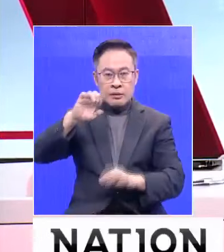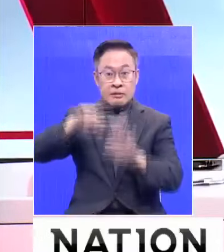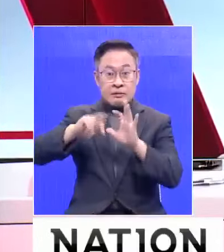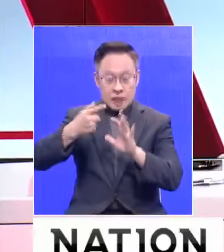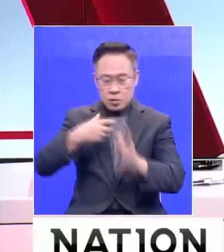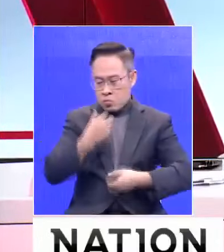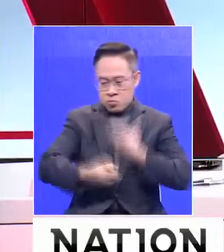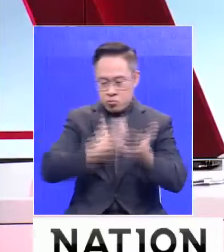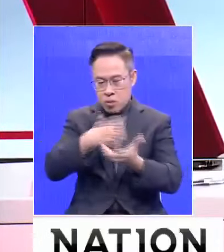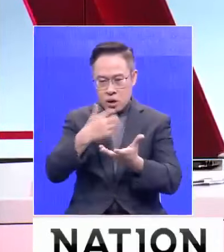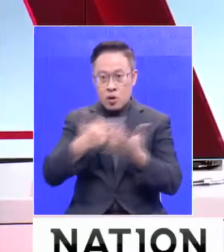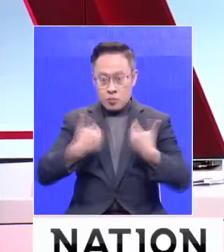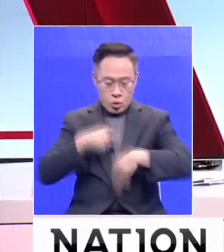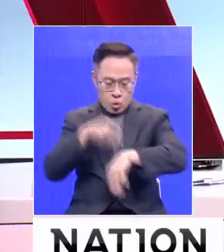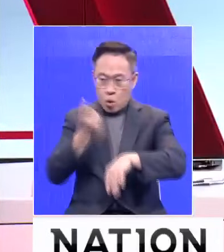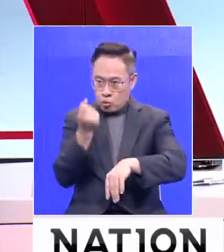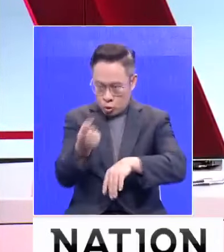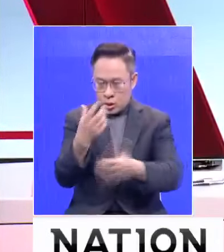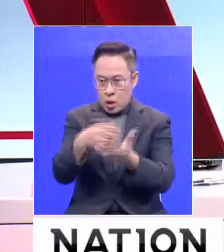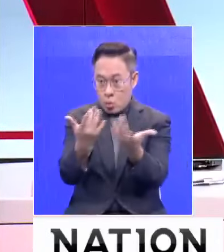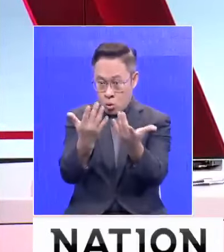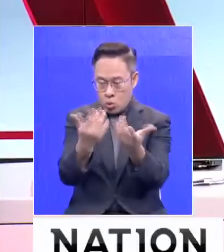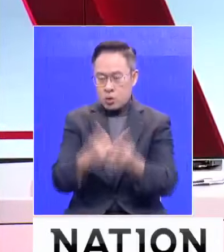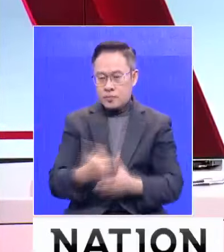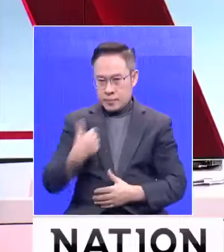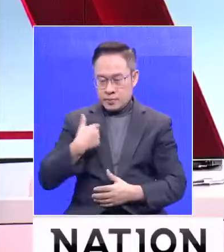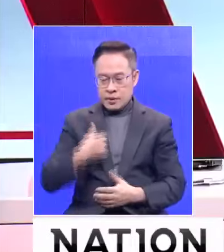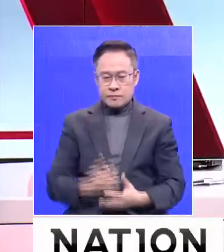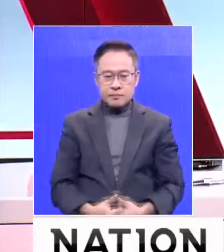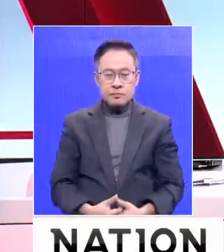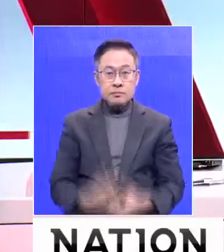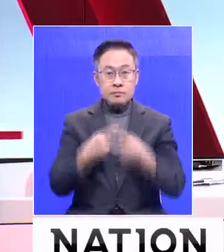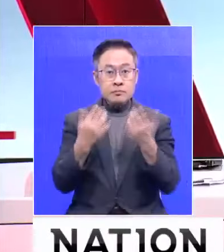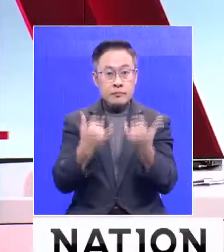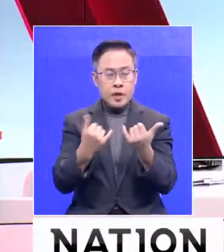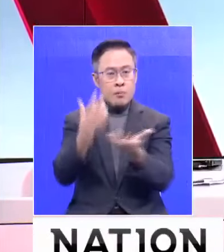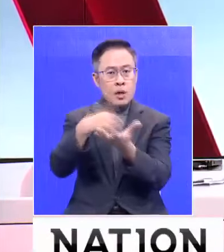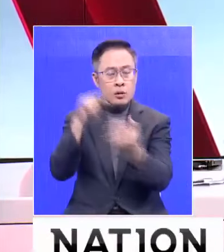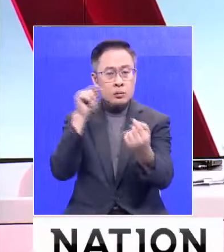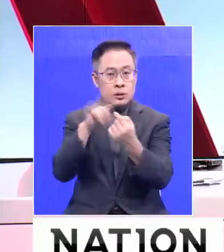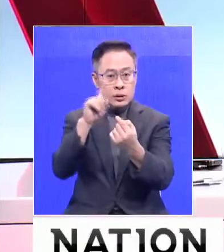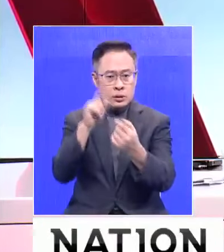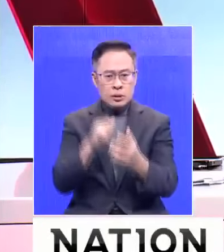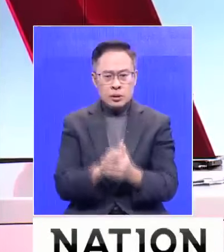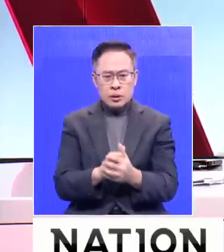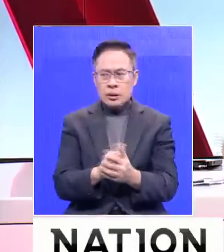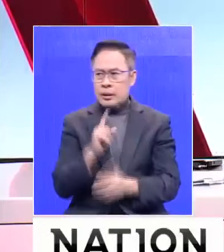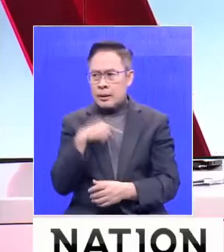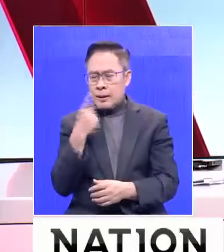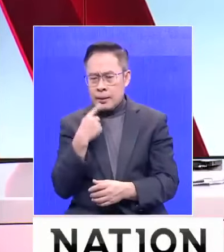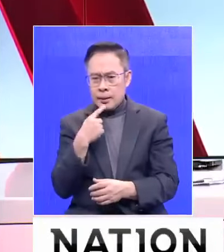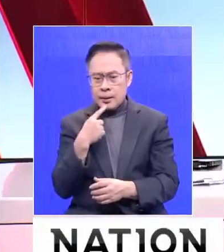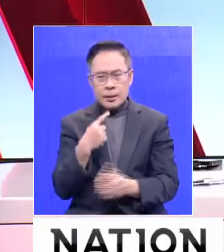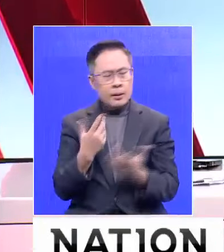คะเดี๋ยวมีรายงานสดให้คุณผู้ชมได้ติดตามกันอย่าเปลี่ยนช่องไปไหนแต่ว่าช่วงนี้มาตามข่าวนี้กันก่อนค่ะยังไม่รู้เลยว่าจะเดิน